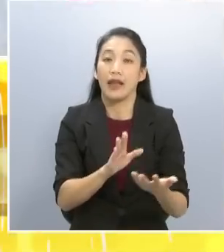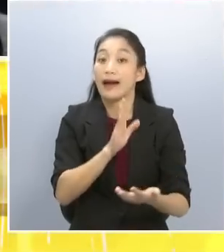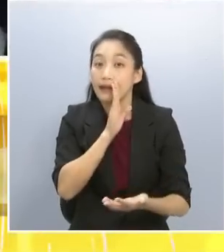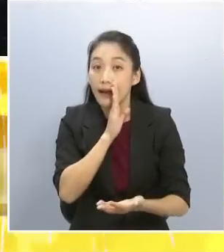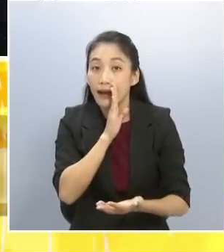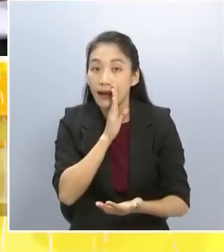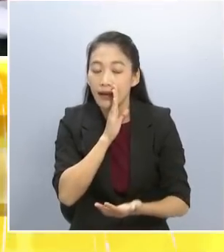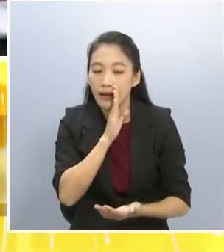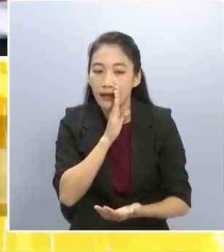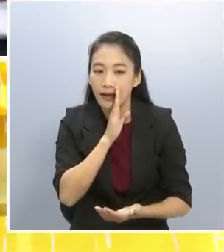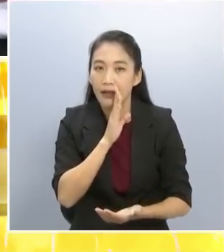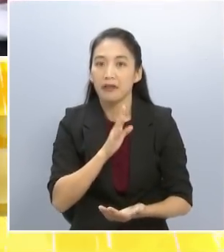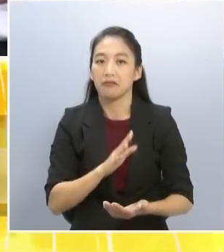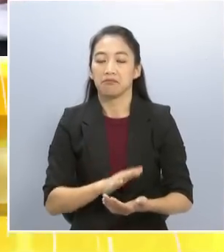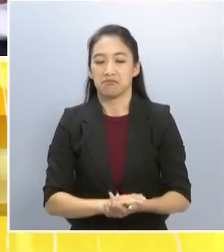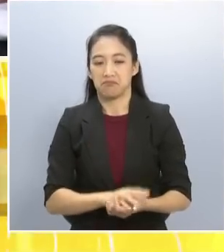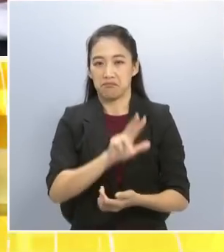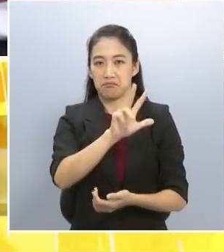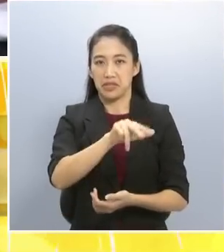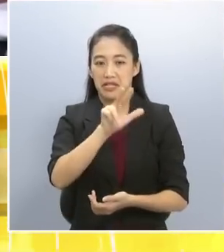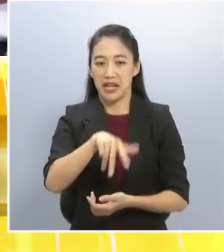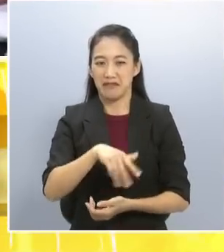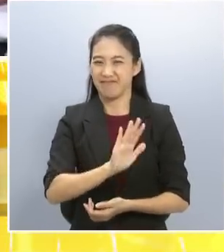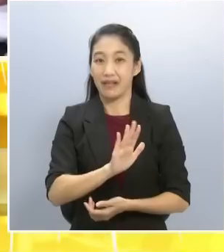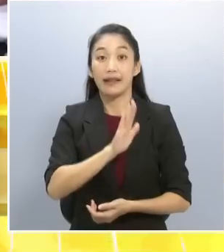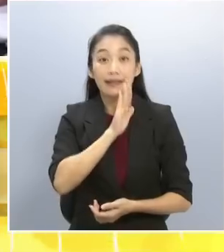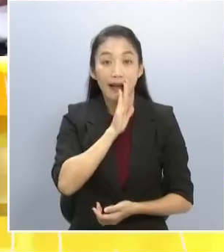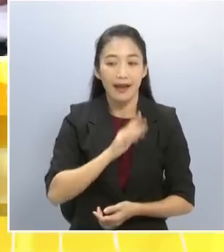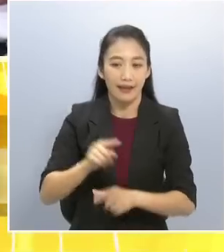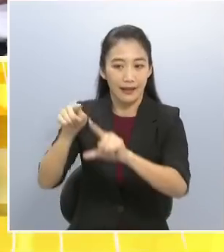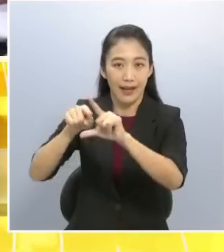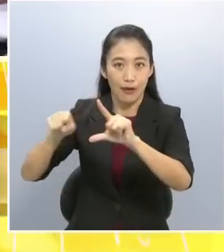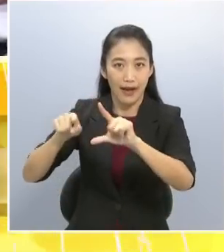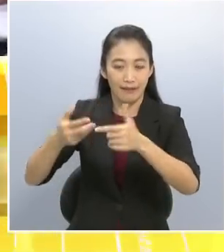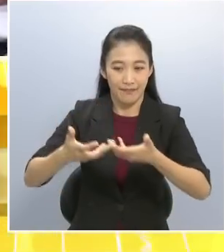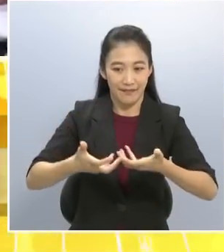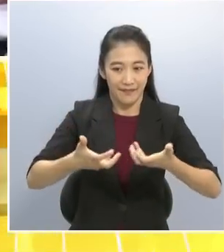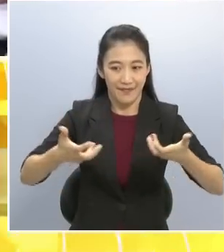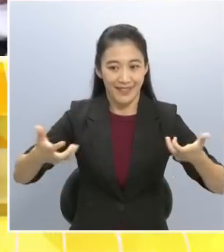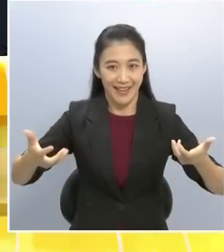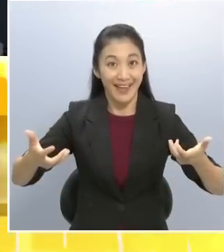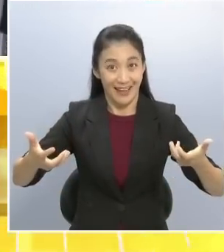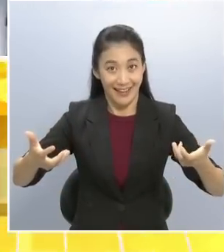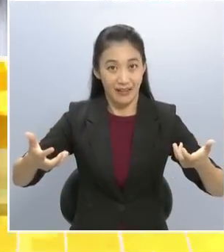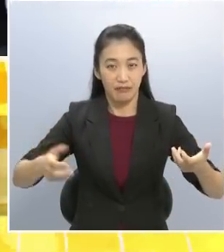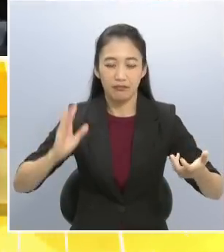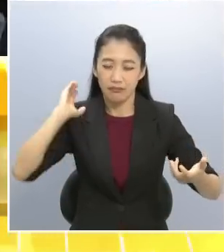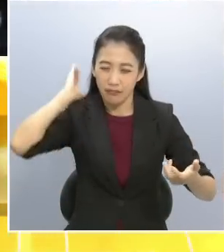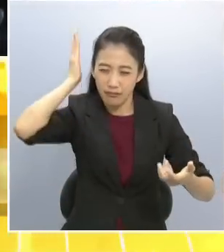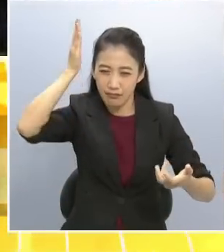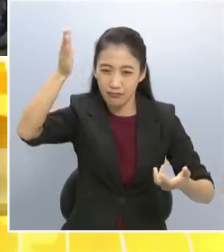ไม่ต้องถึงขนาดนี้ก็ได้เอาเป็นว่าถ้าแยกจากก้าวไกลเลือกตั้งครั้งต่อไปเพื่อไทย